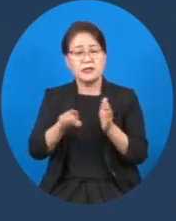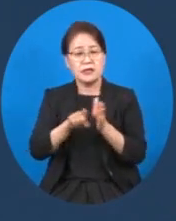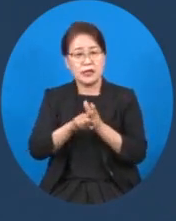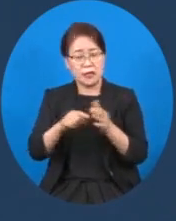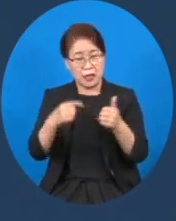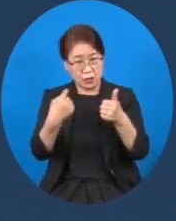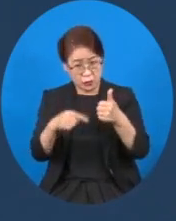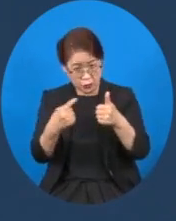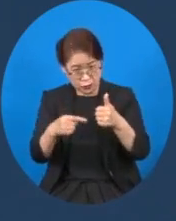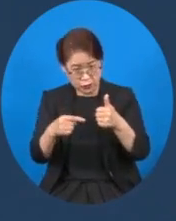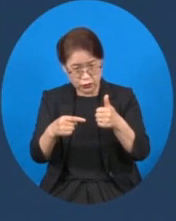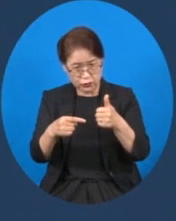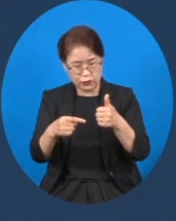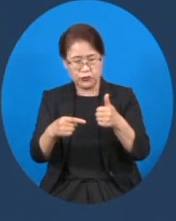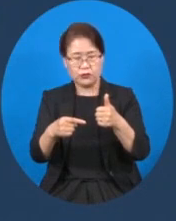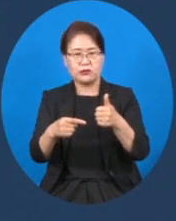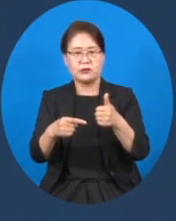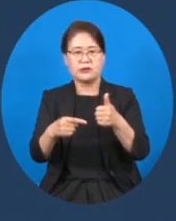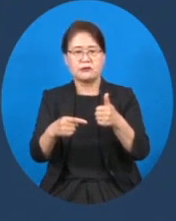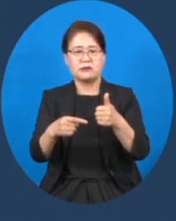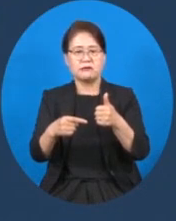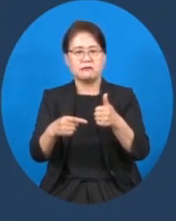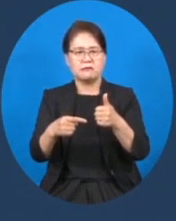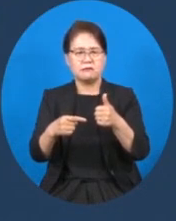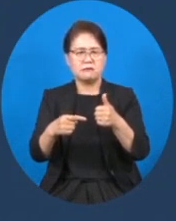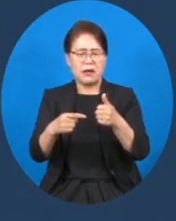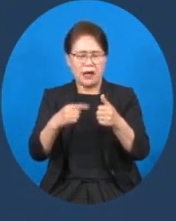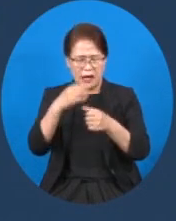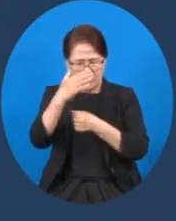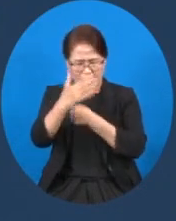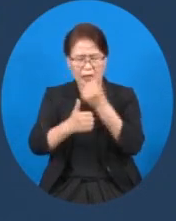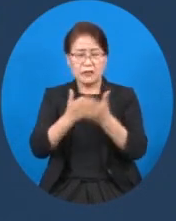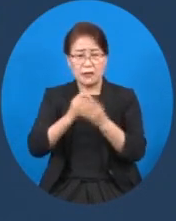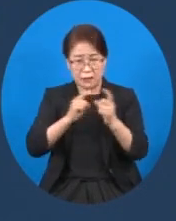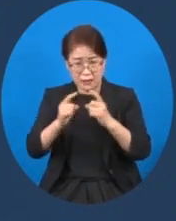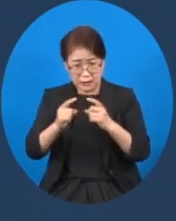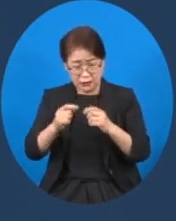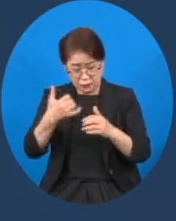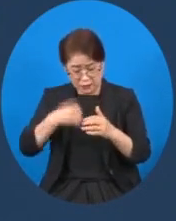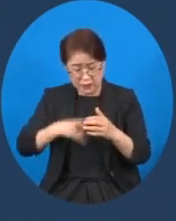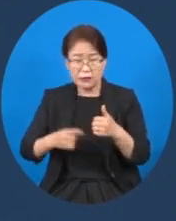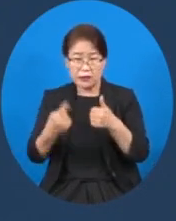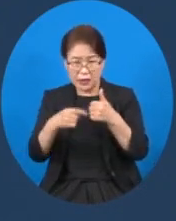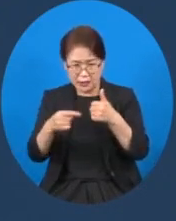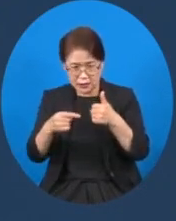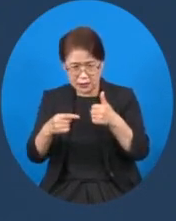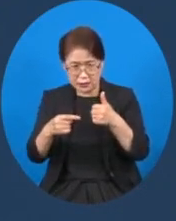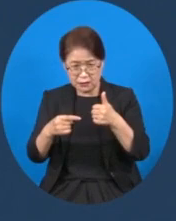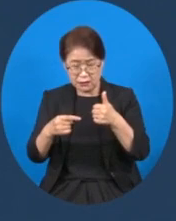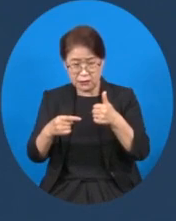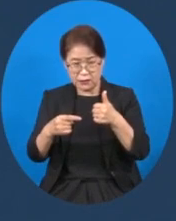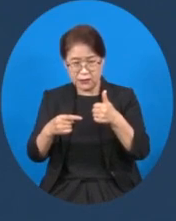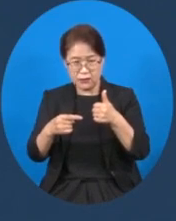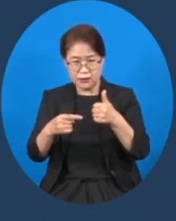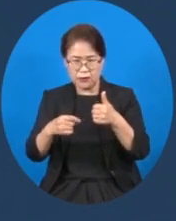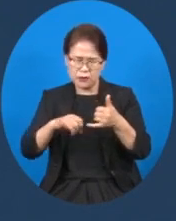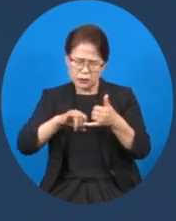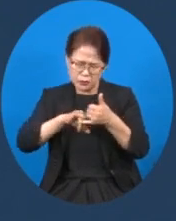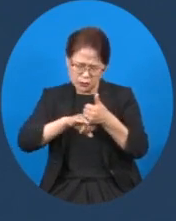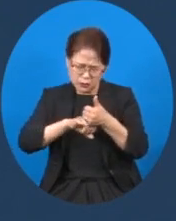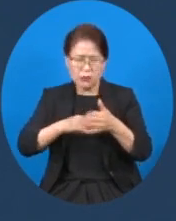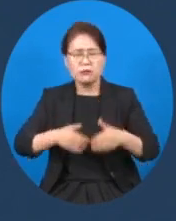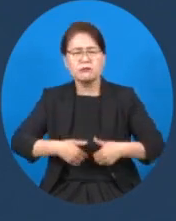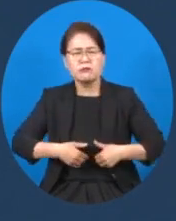교육, 이 하나님의 말씀으로 내 자녀를 가르치는 것은 해도 되고 안 해도 되는 선택의 문제가